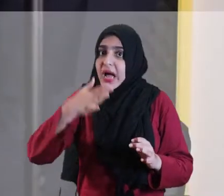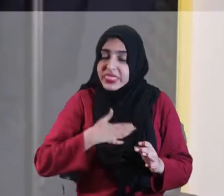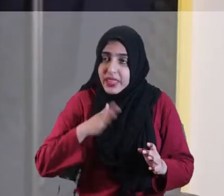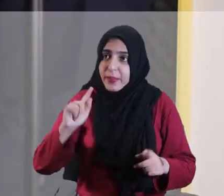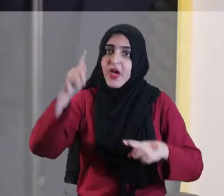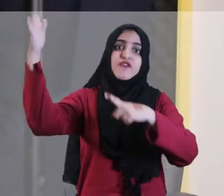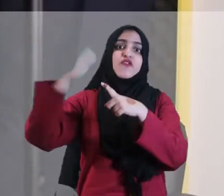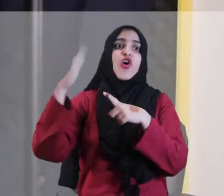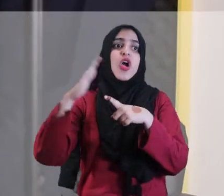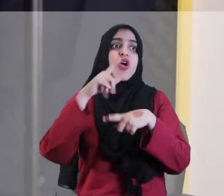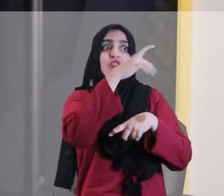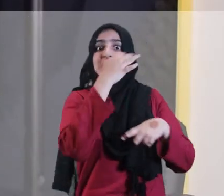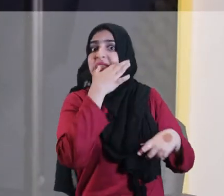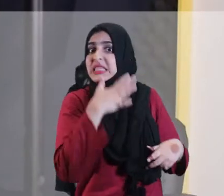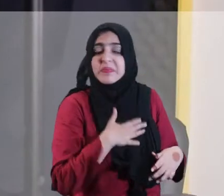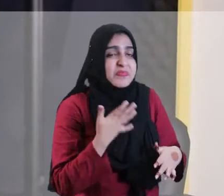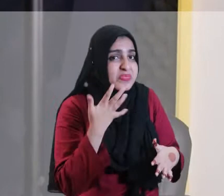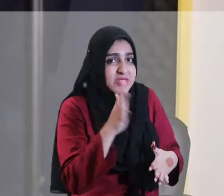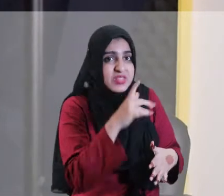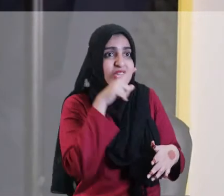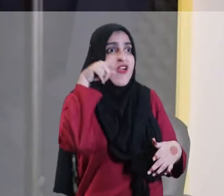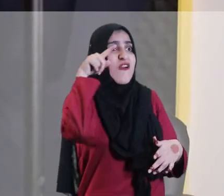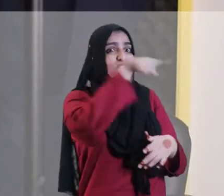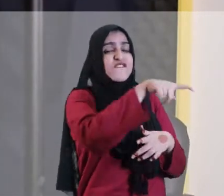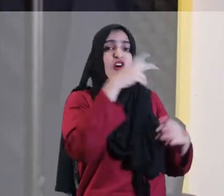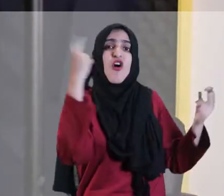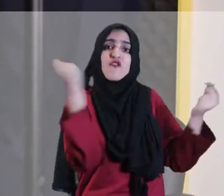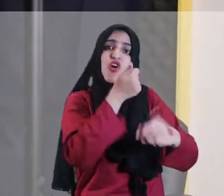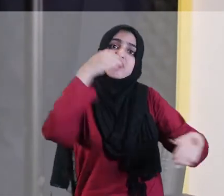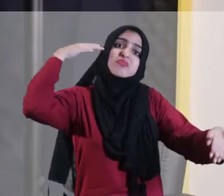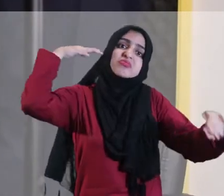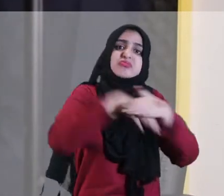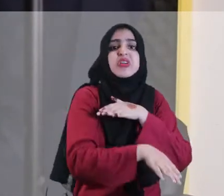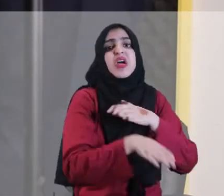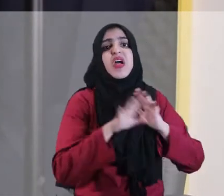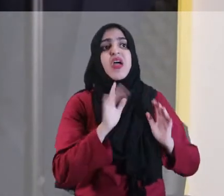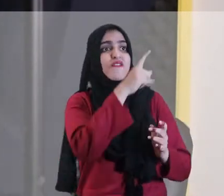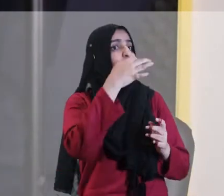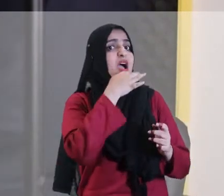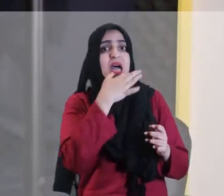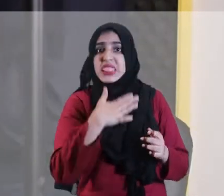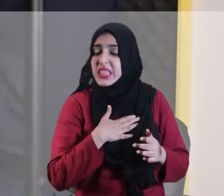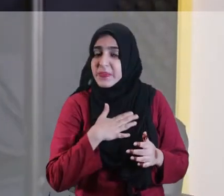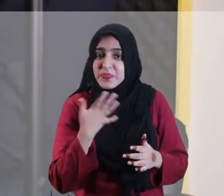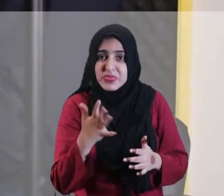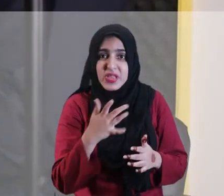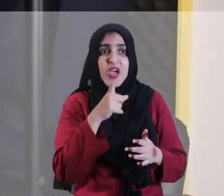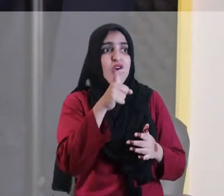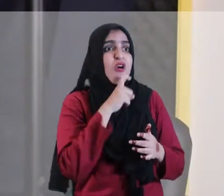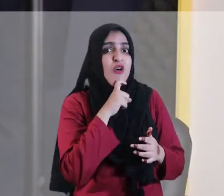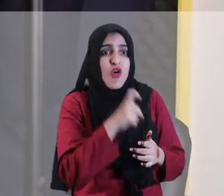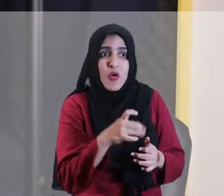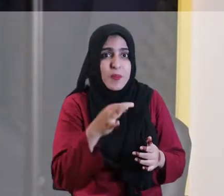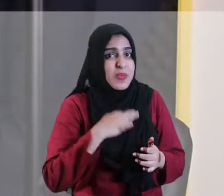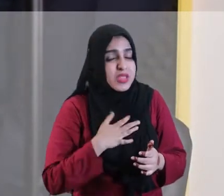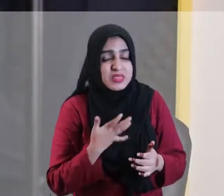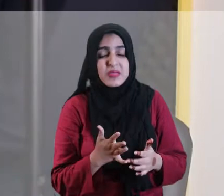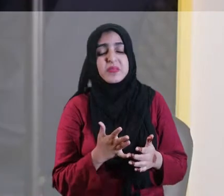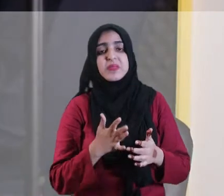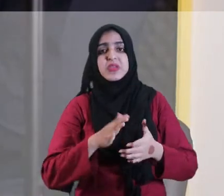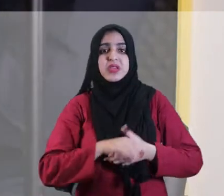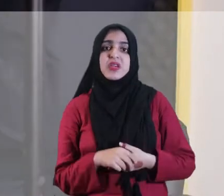करता है उसको रोल देर देखा जो उसके यह काम को फॉलो करता है उसको व्यक्ति देखिए अब यह इसका मैं कायल हूं बाकी